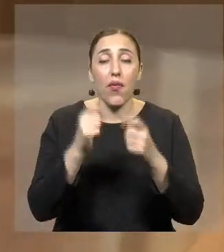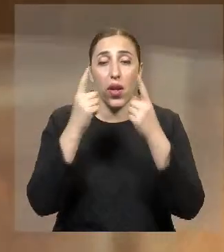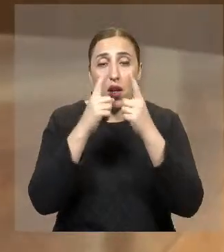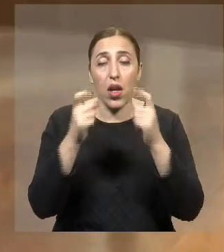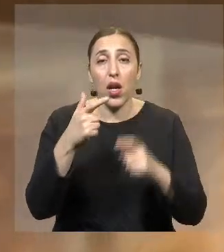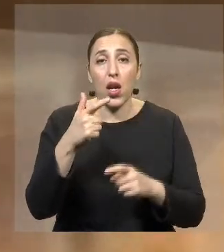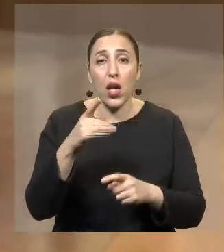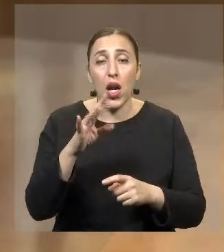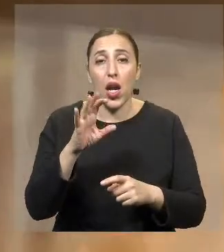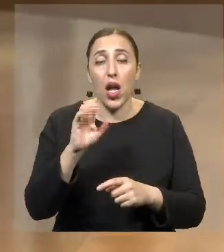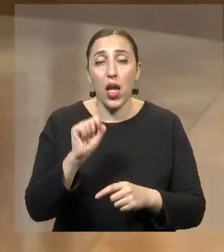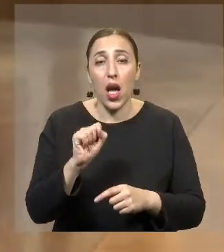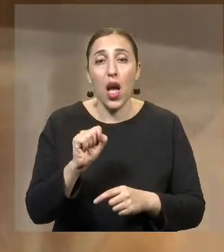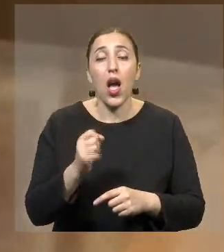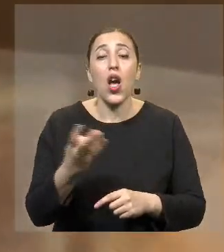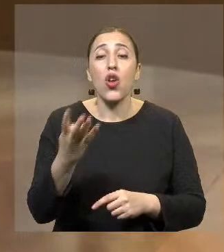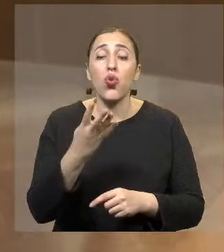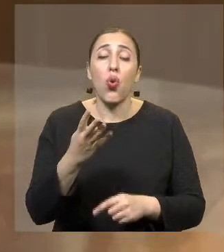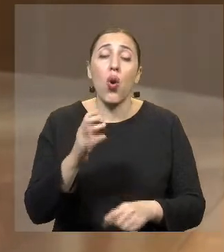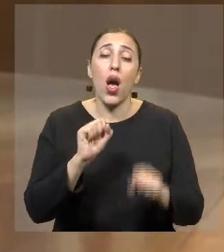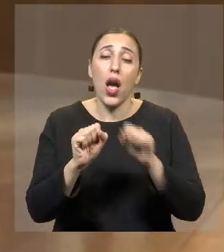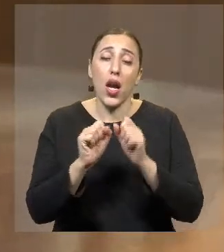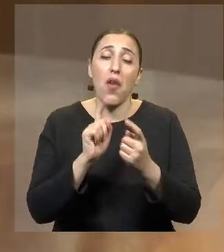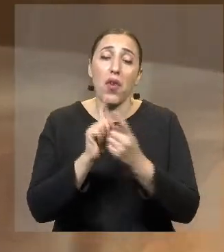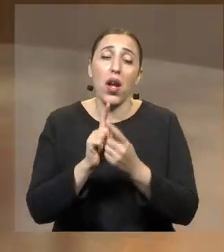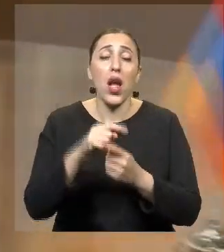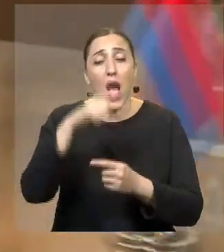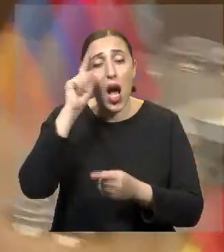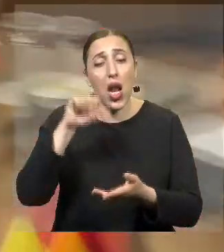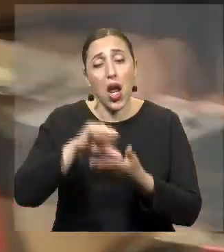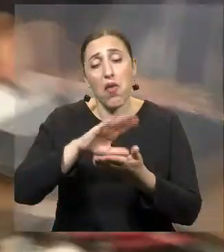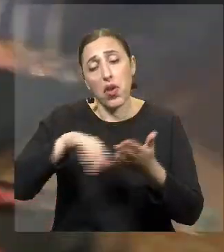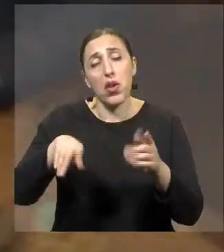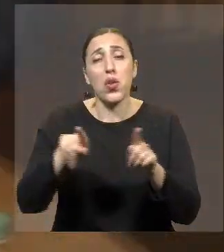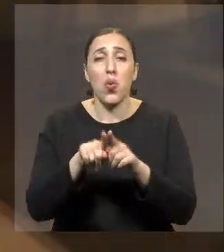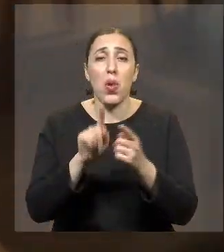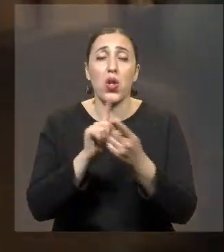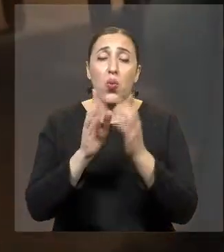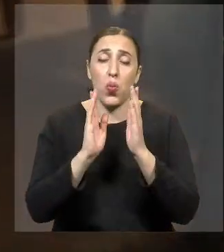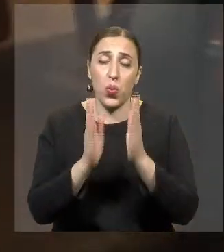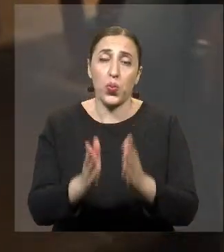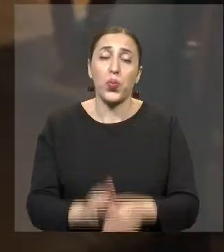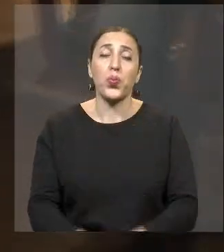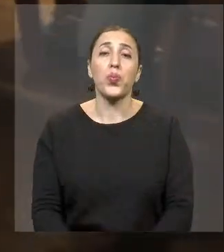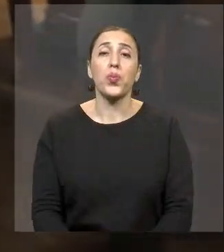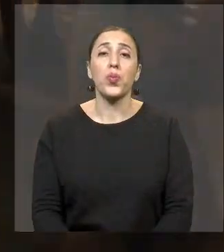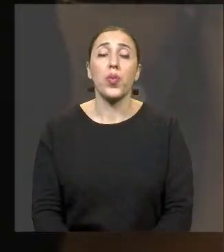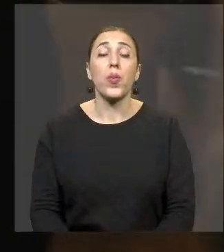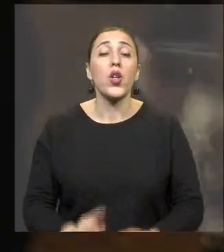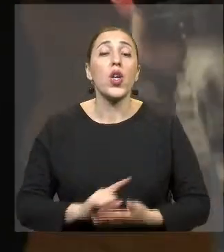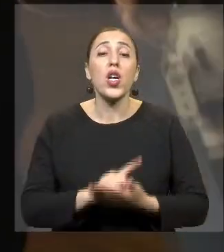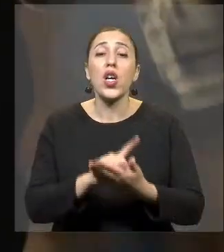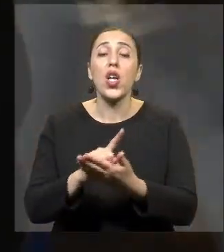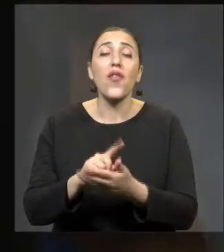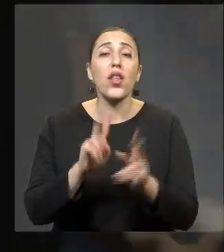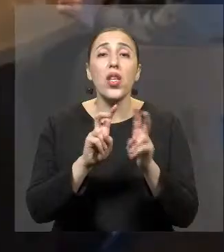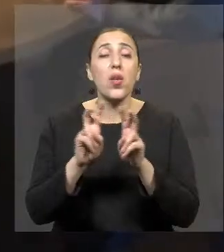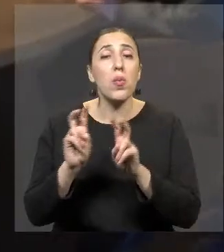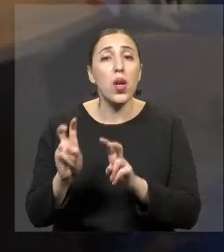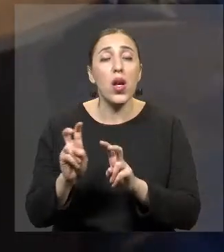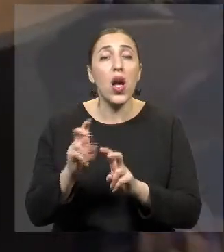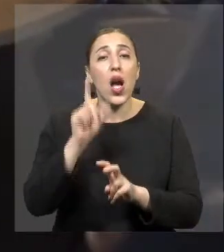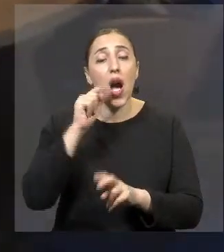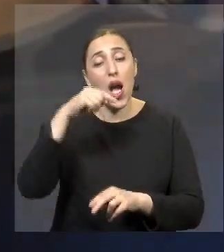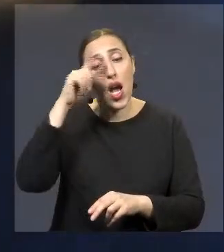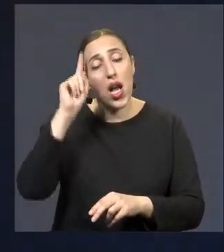գրանադայում, կարակողում հանդիպում կկայանա առանց Ալիևի, Պաշինյանի, Մակրոնի, շոլցի և Միշելի մասնակտությամբ, կնարգվելու են Հայադրբեջանական